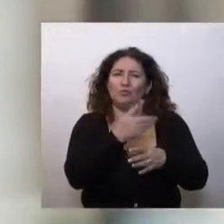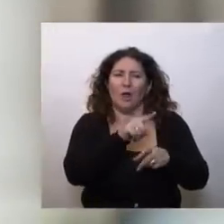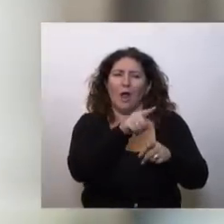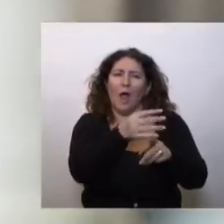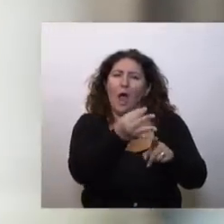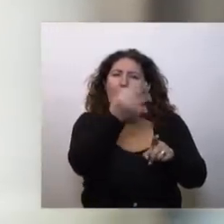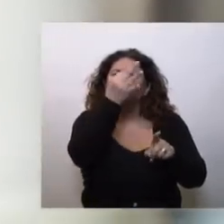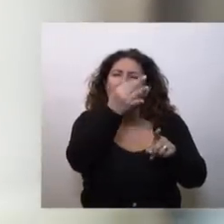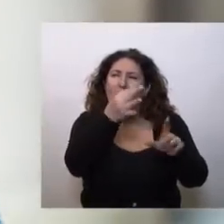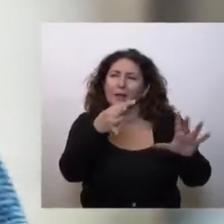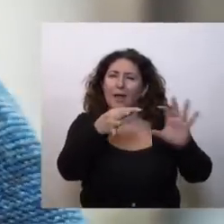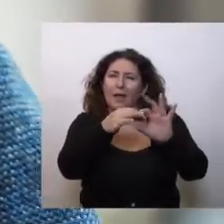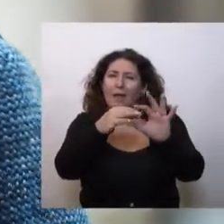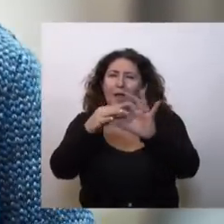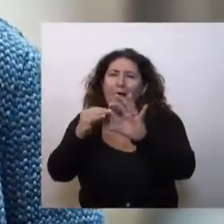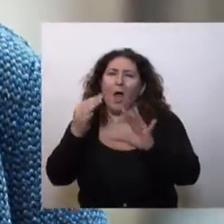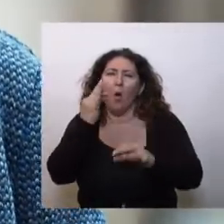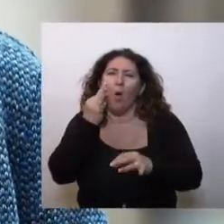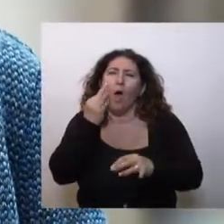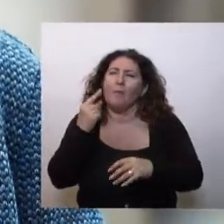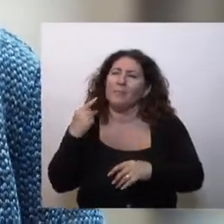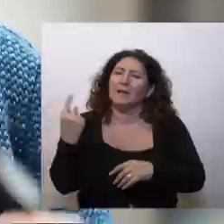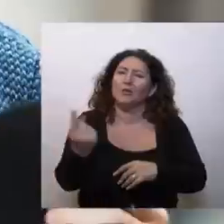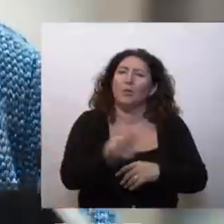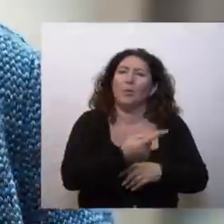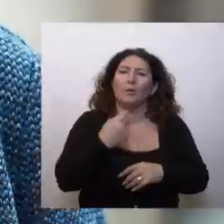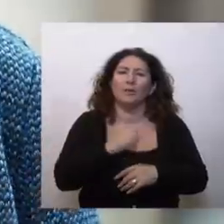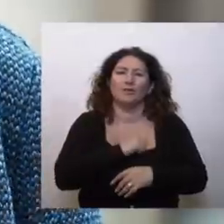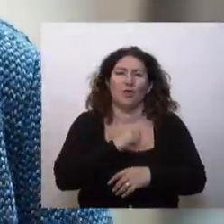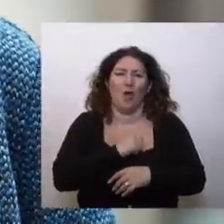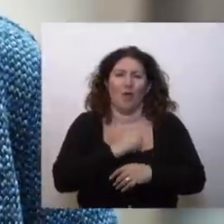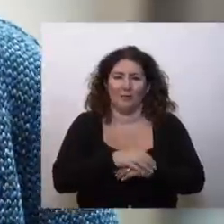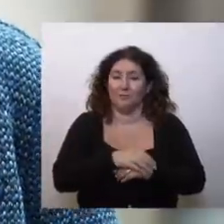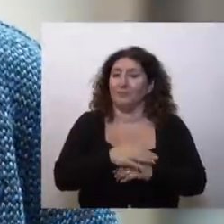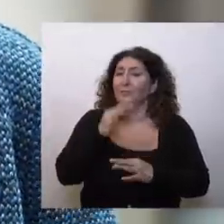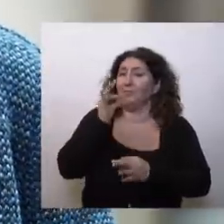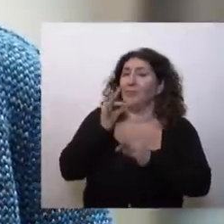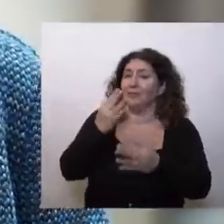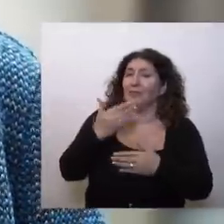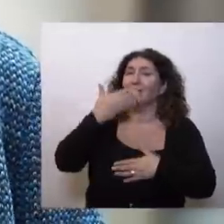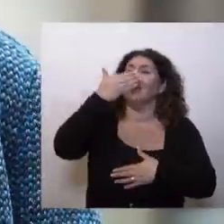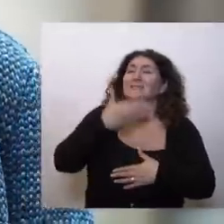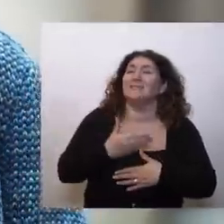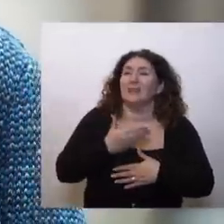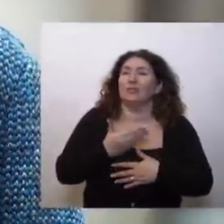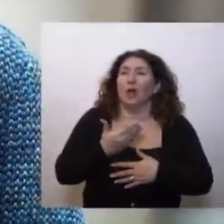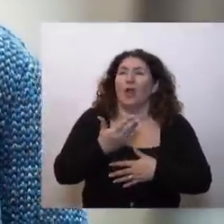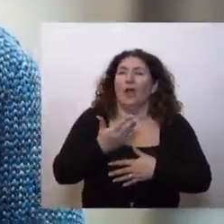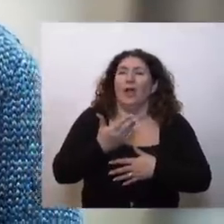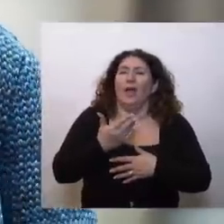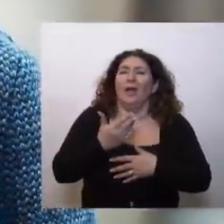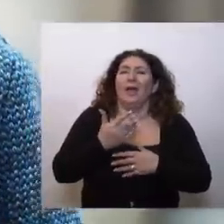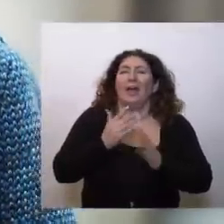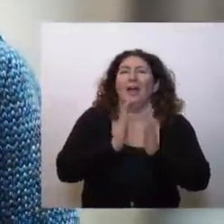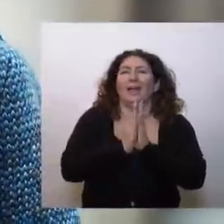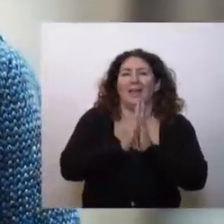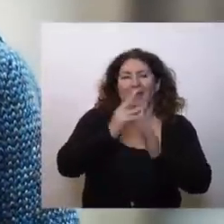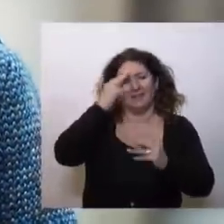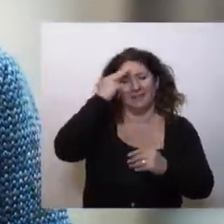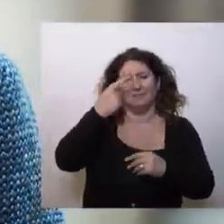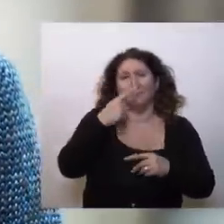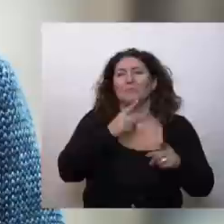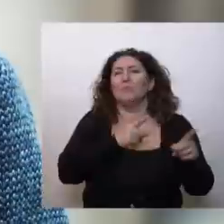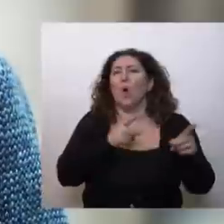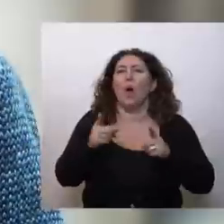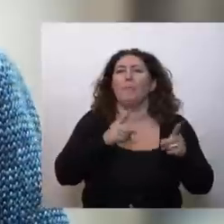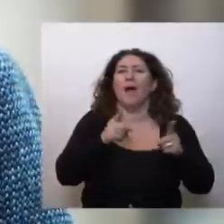soffre. Quindi la devozione della Chiesa verso la Sindone è passata per lo più attraverso le ostensioni, che porta in sé il significato